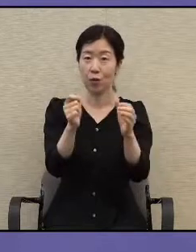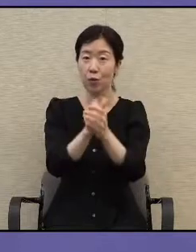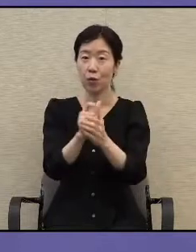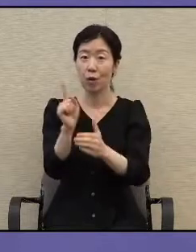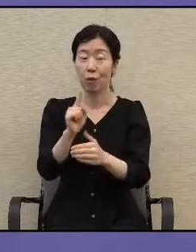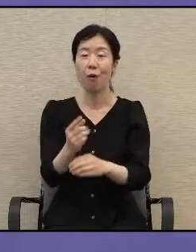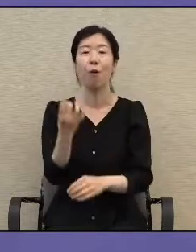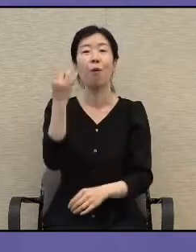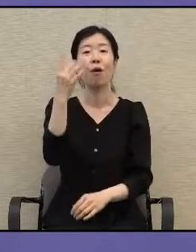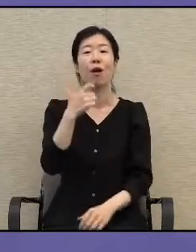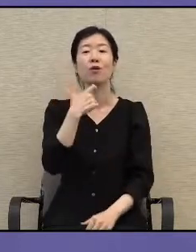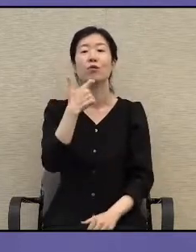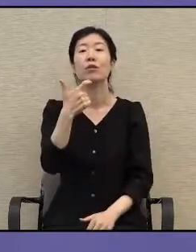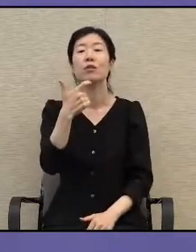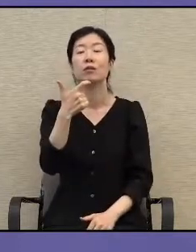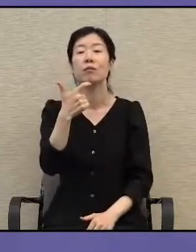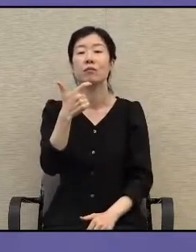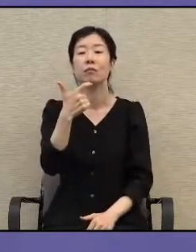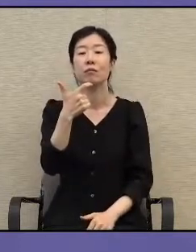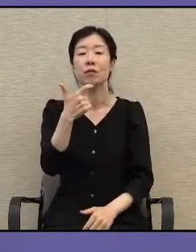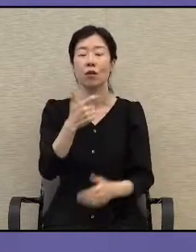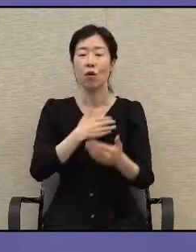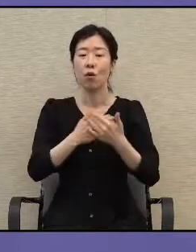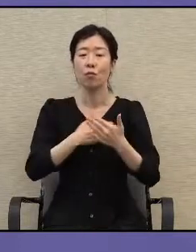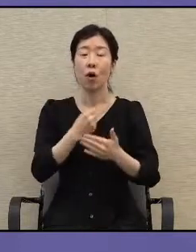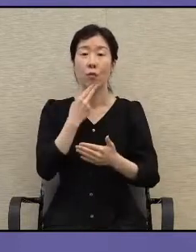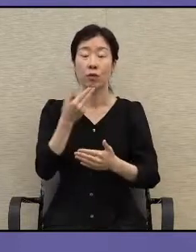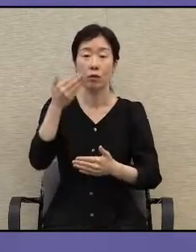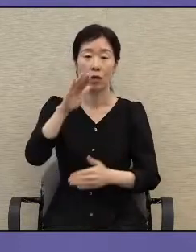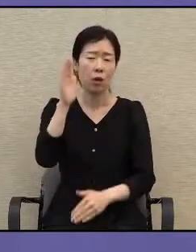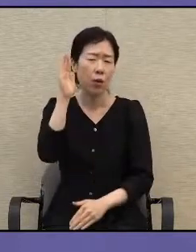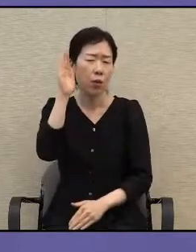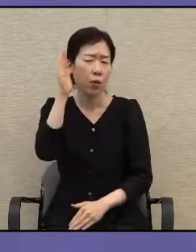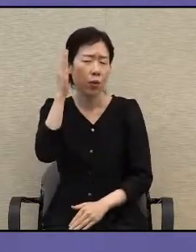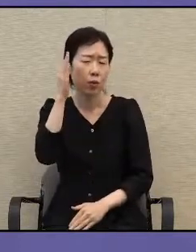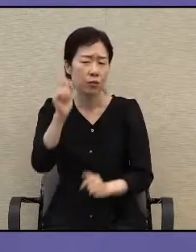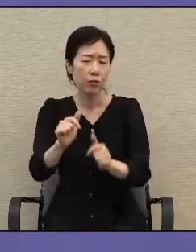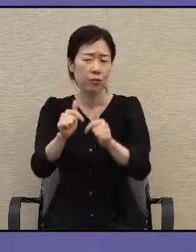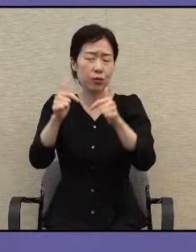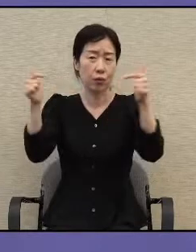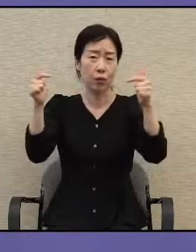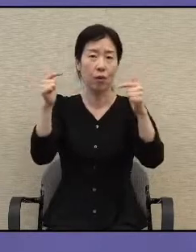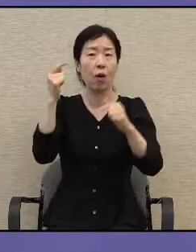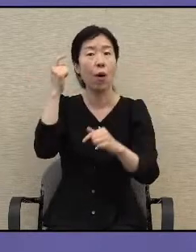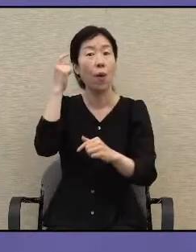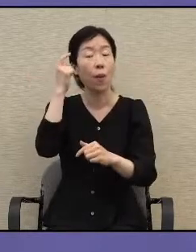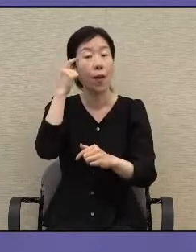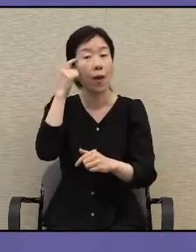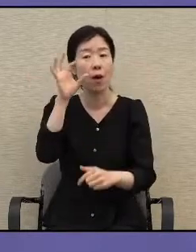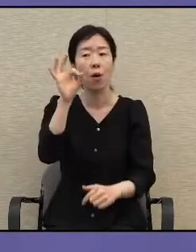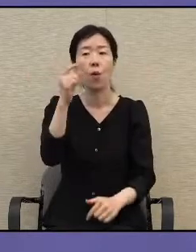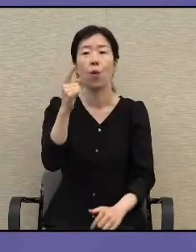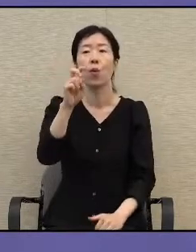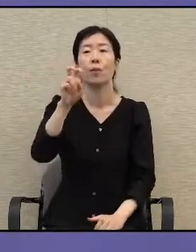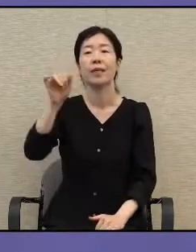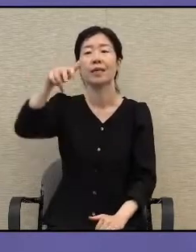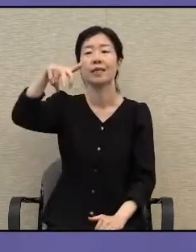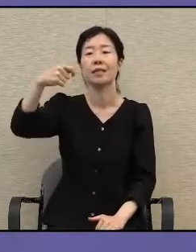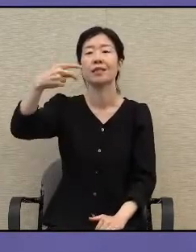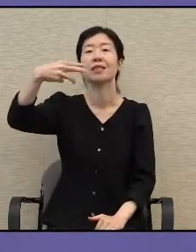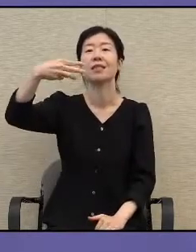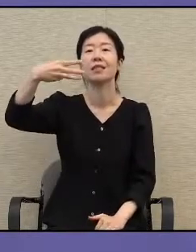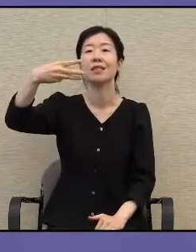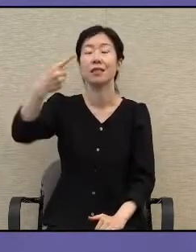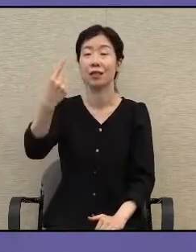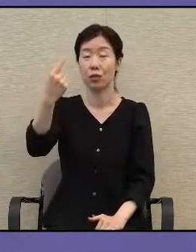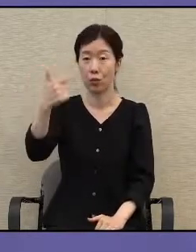적이 없었는데 최근에 굉장히 올라갔습니다. 이거는 작년 12월부터 확산된 이 오미크론 확산세로 인해서 그